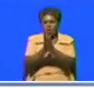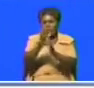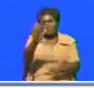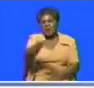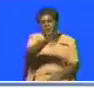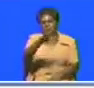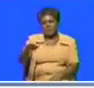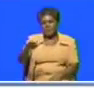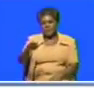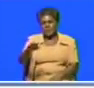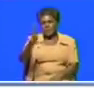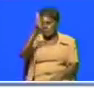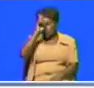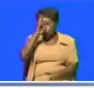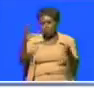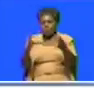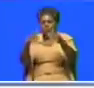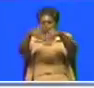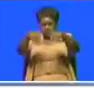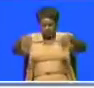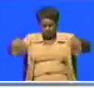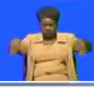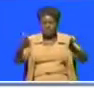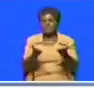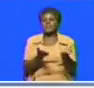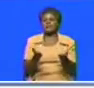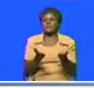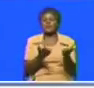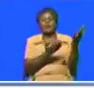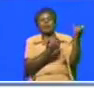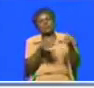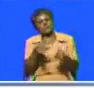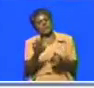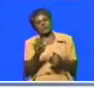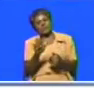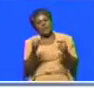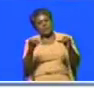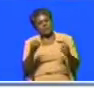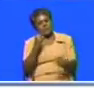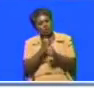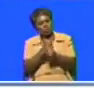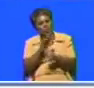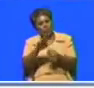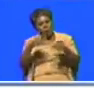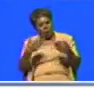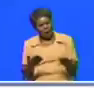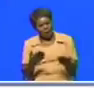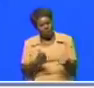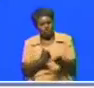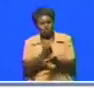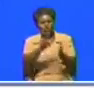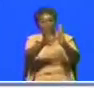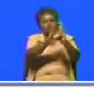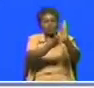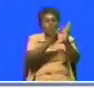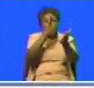wapi, ikawa ni kikosi huru, ni huduma huru. Mm-hmm. Na tulitarajia kwamba wao pia wanafaa kutekeleza wajibu wao kulingana na mjibu wa katiba. Mm-hmm.